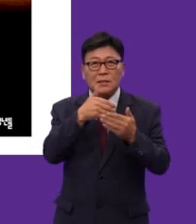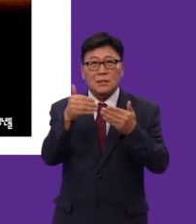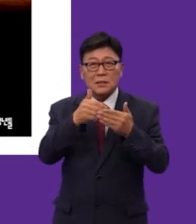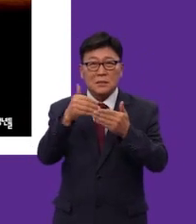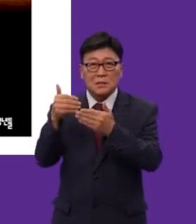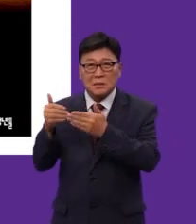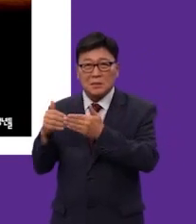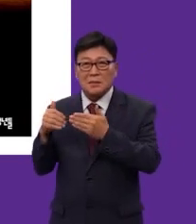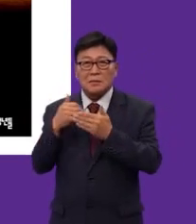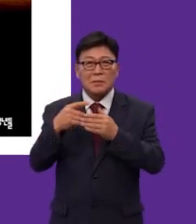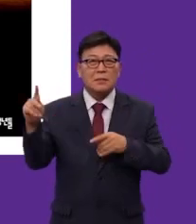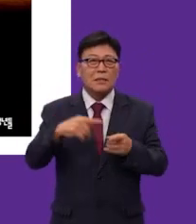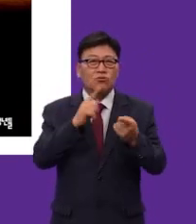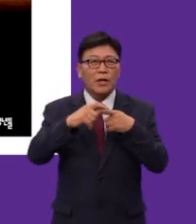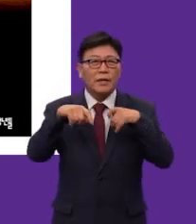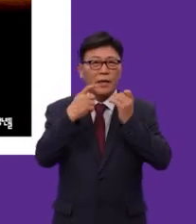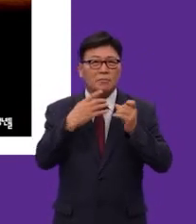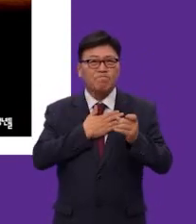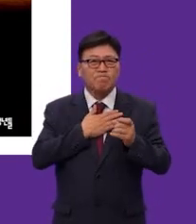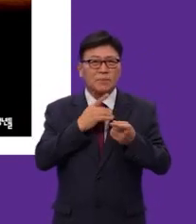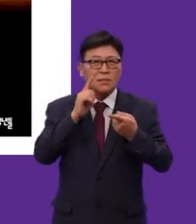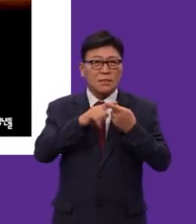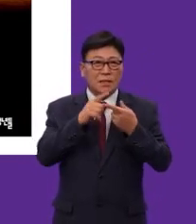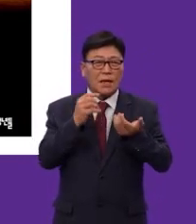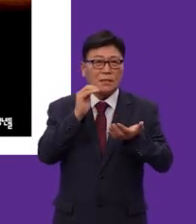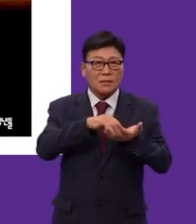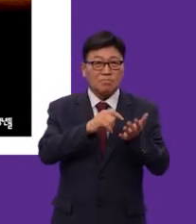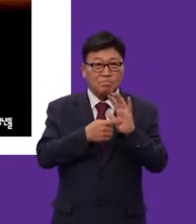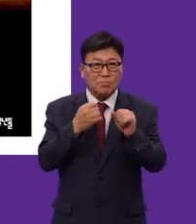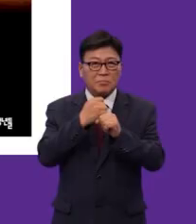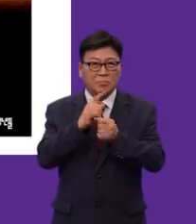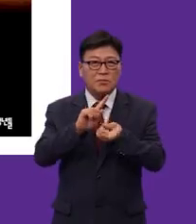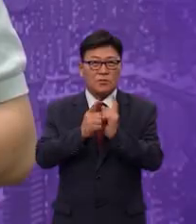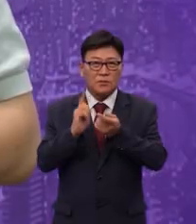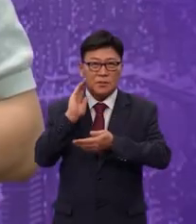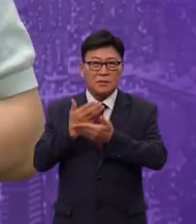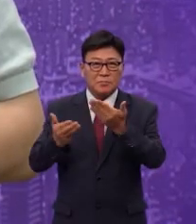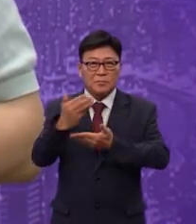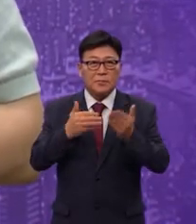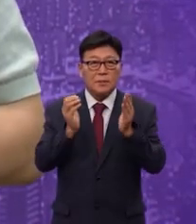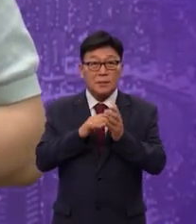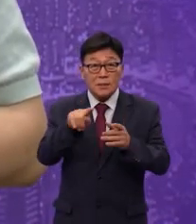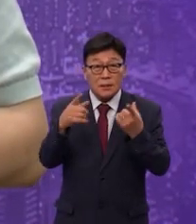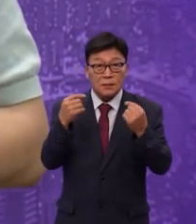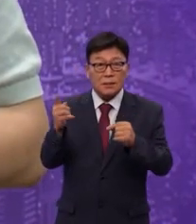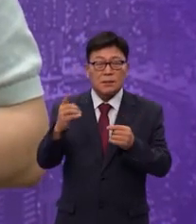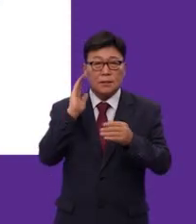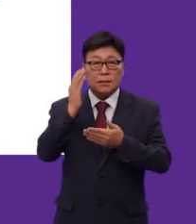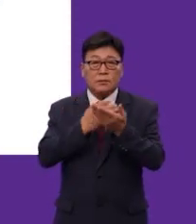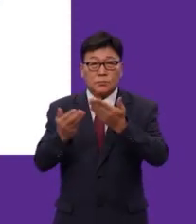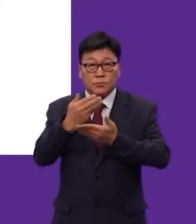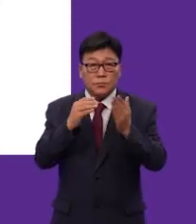그리면서 대출에 대한 개인의 감정적인 부분까지 함께 꺼내면서 이야기를 나눠보았습니다. 저희는 이렇게 나왔던